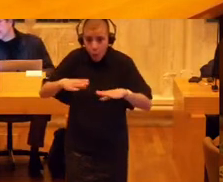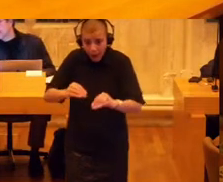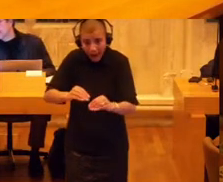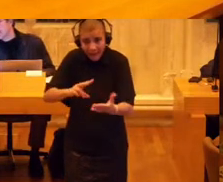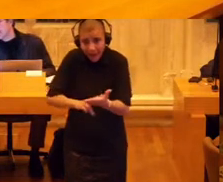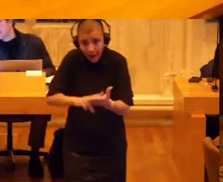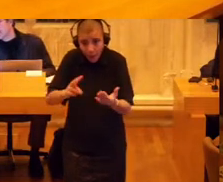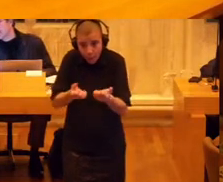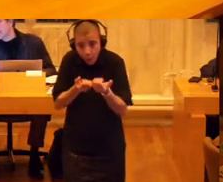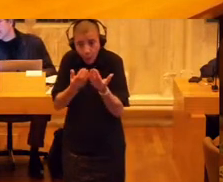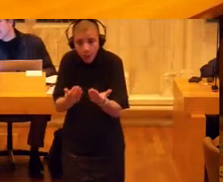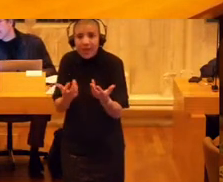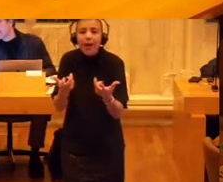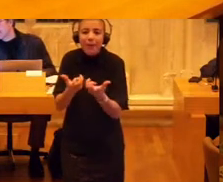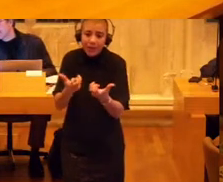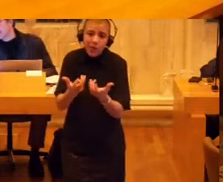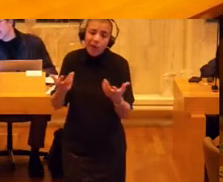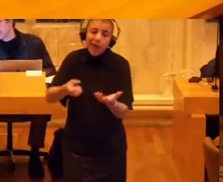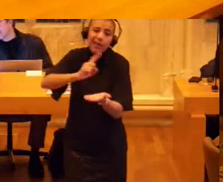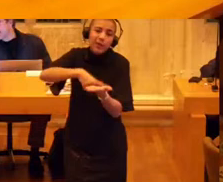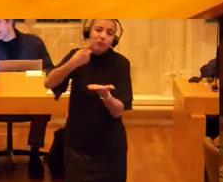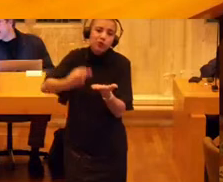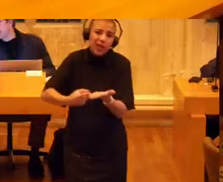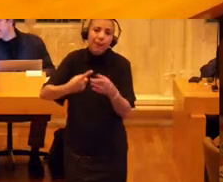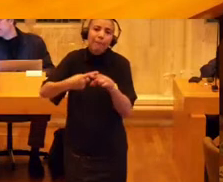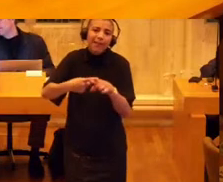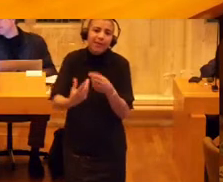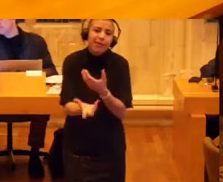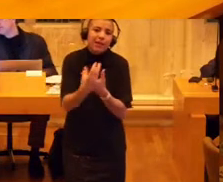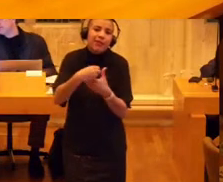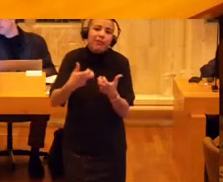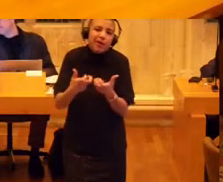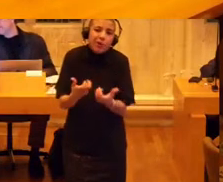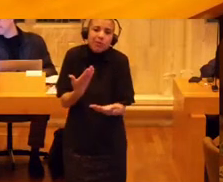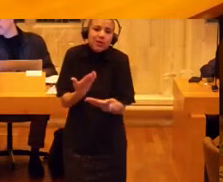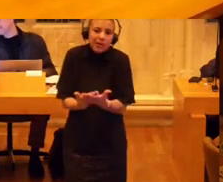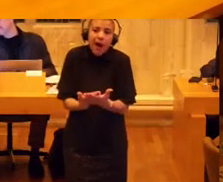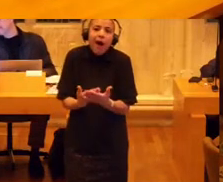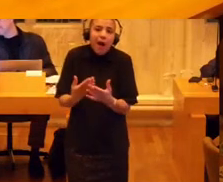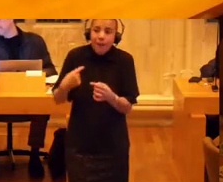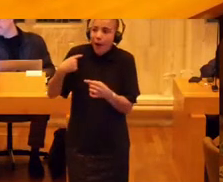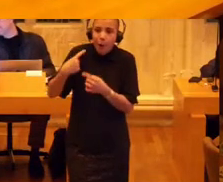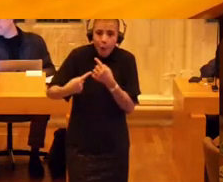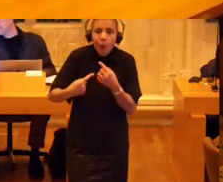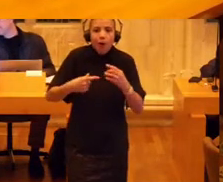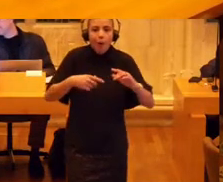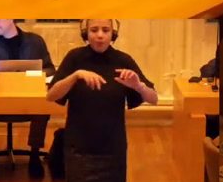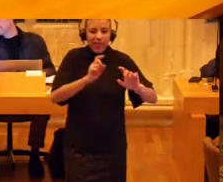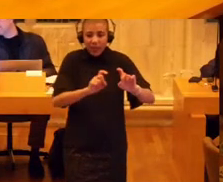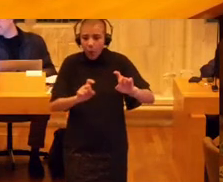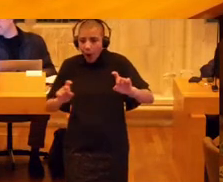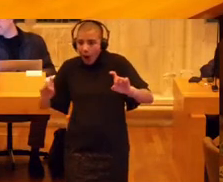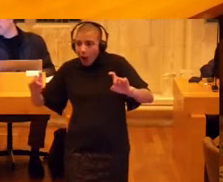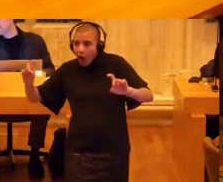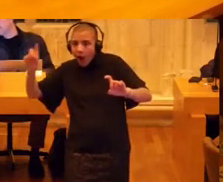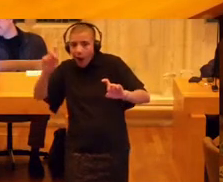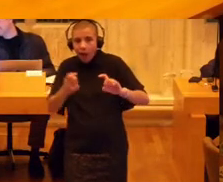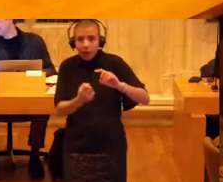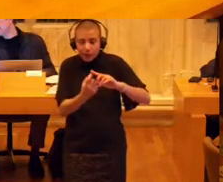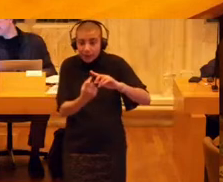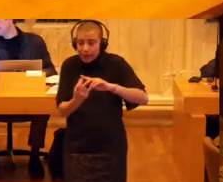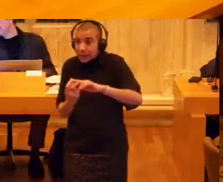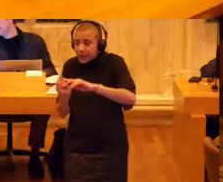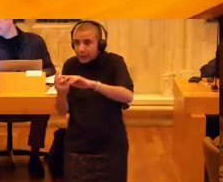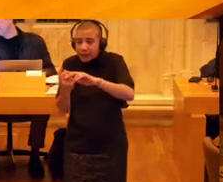nos projets des budgets participatifs qui sont en train aujourd'hui d'émerger territoire par territoire, puisque je vous le rappelle, et j'en ai